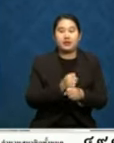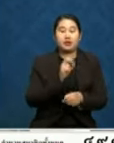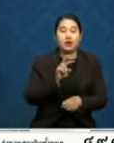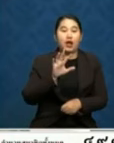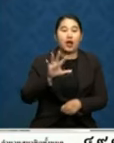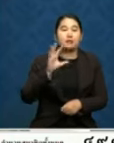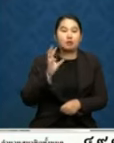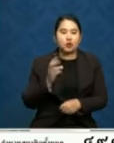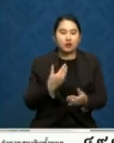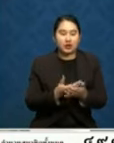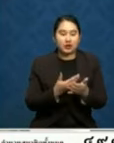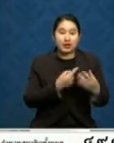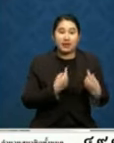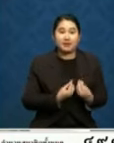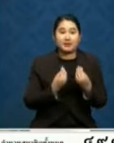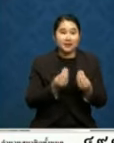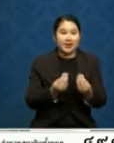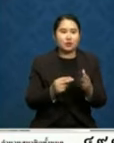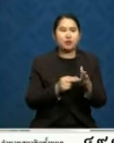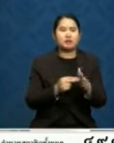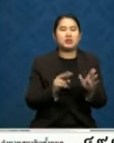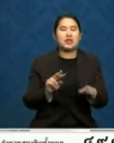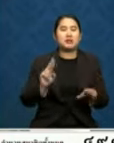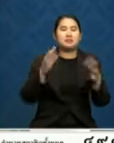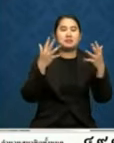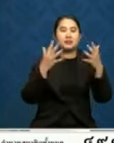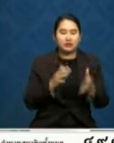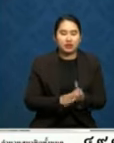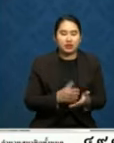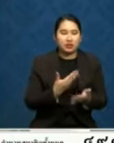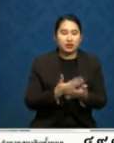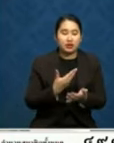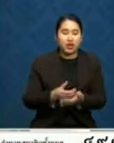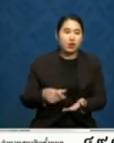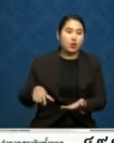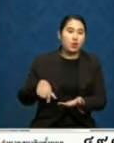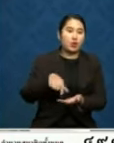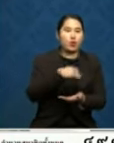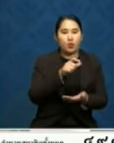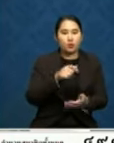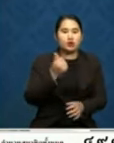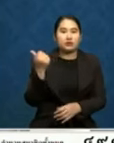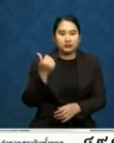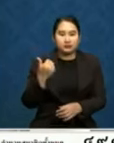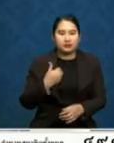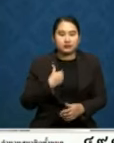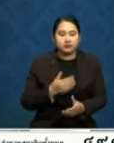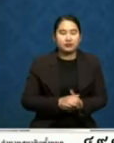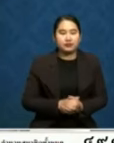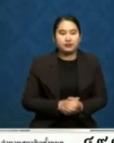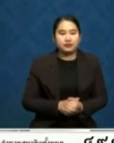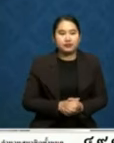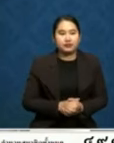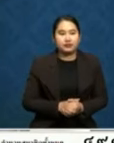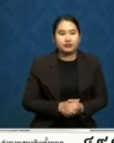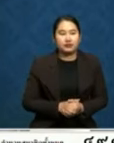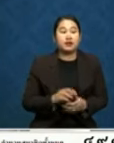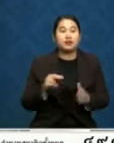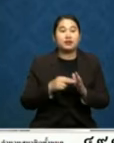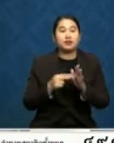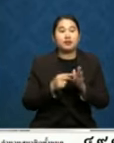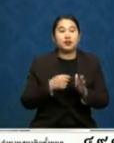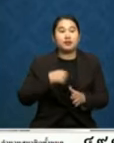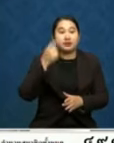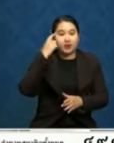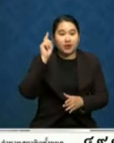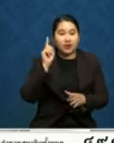งบกำลังใจเนี่ยไม่ได้แทบจะไม่ได้ใช้นะครับส่วนใหญ่ก็โอนมาเป็นภารกิจอื่นๆนะครับดังนั้นเนี่ยผมจึงคิดว่าถึ